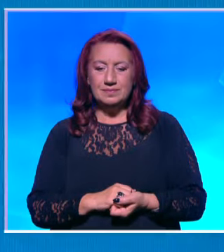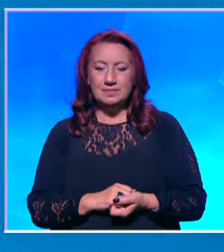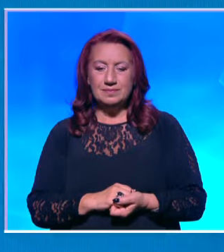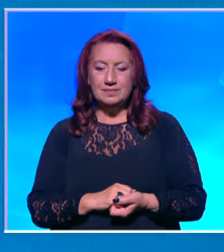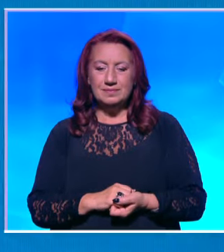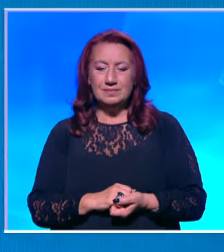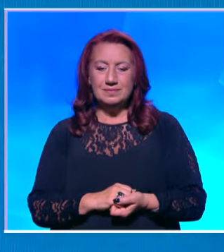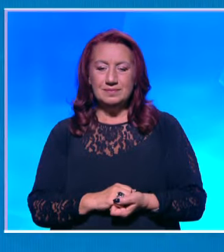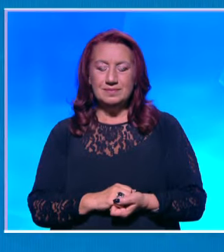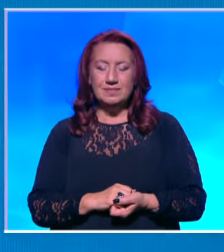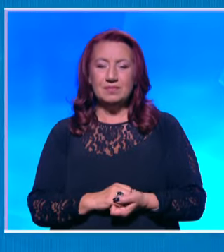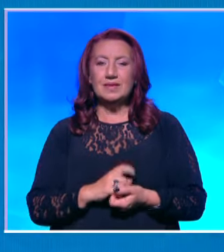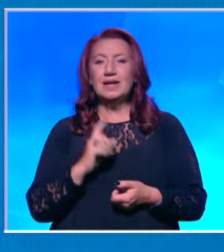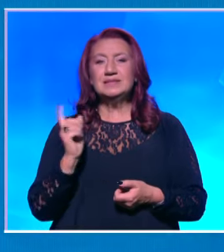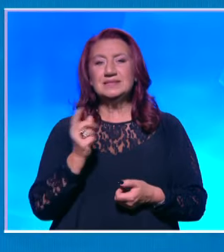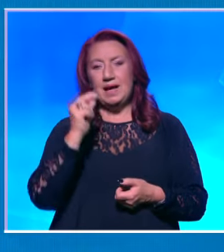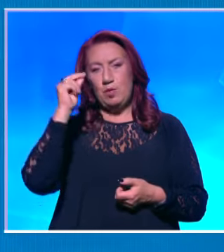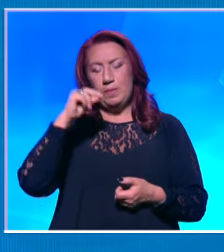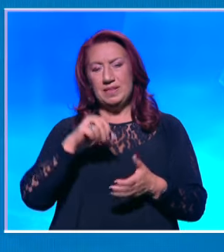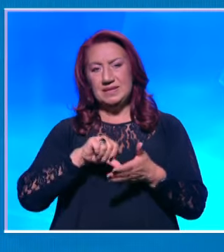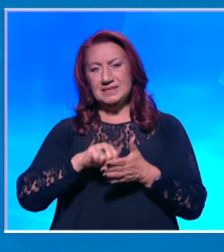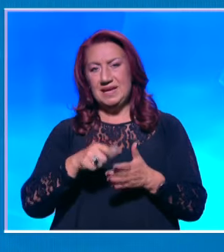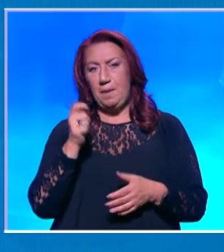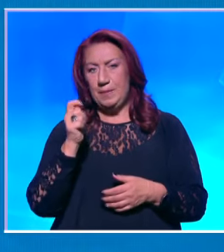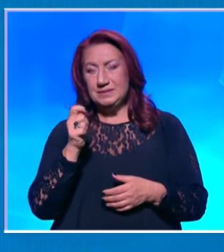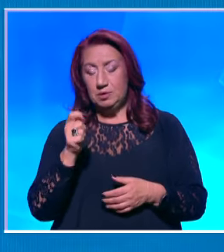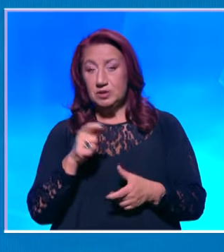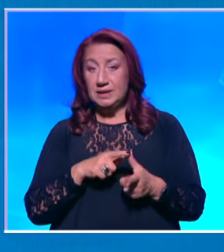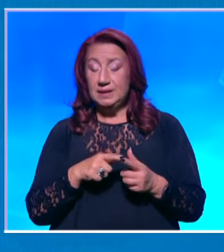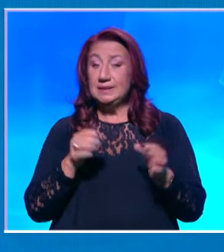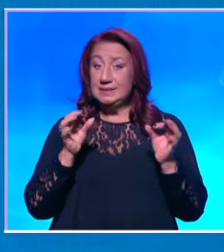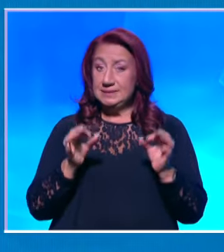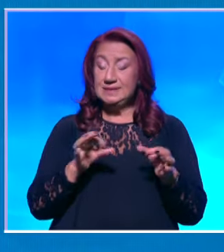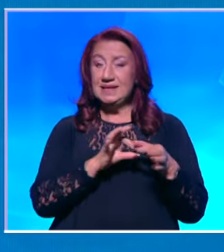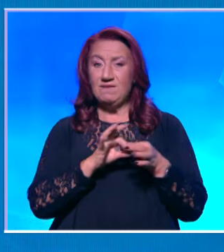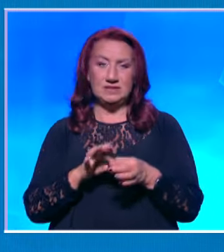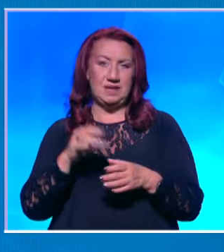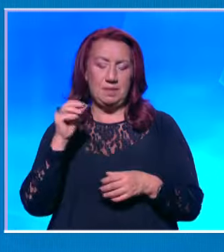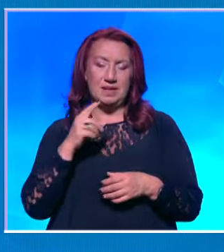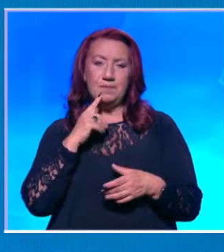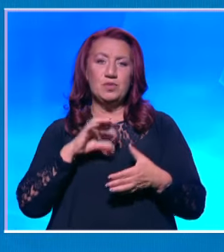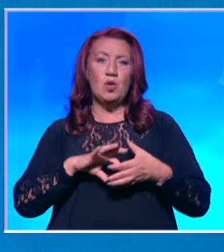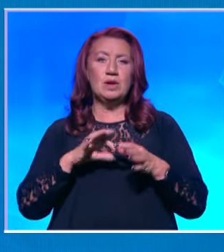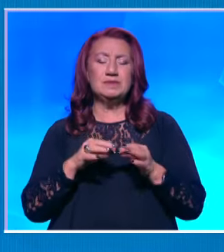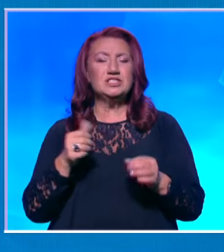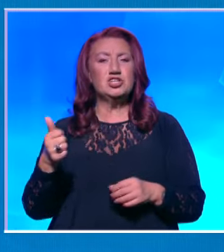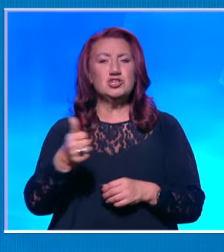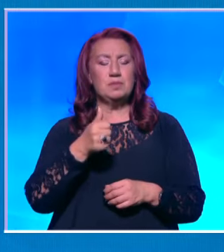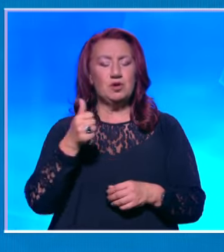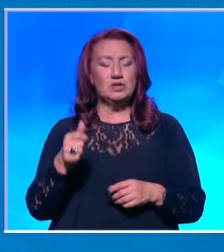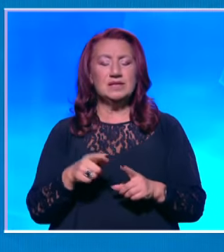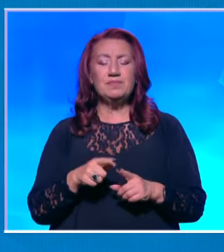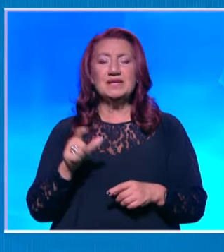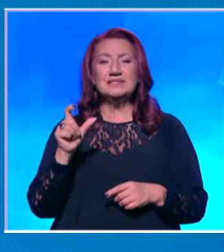бокса само български паспорт или истинска връзка с българия олимпийските шампиони в борбата семен новиков и магомет